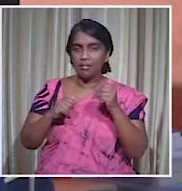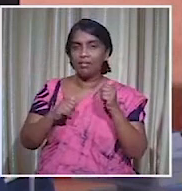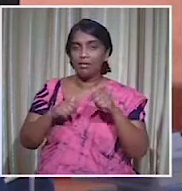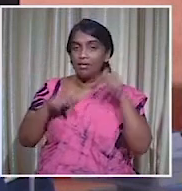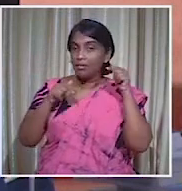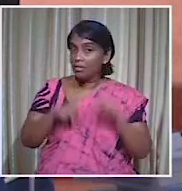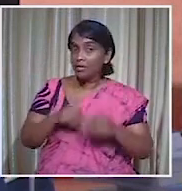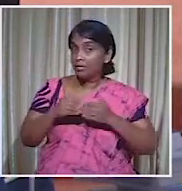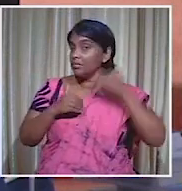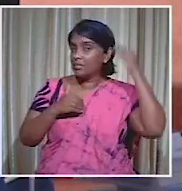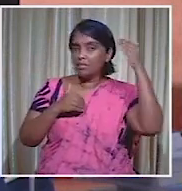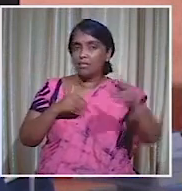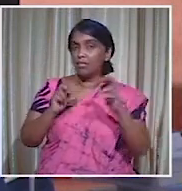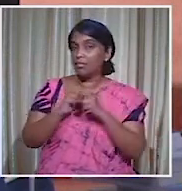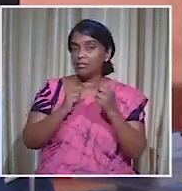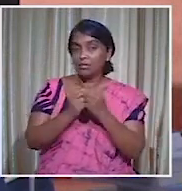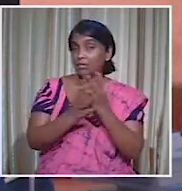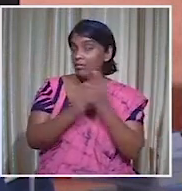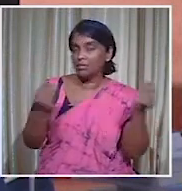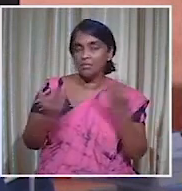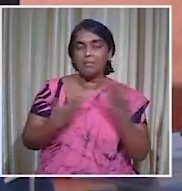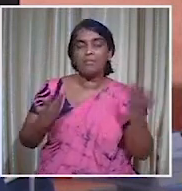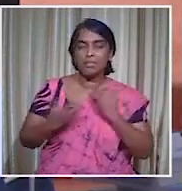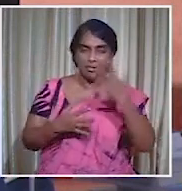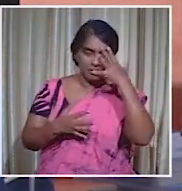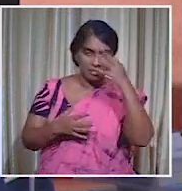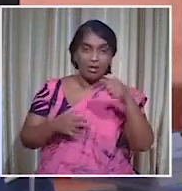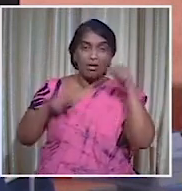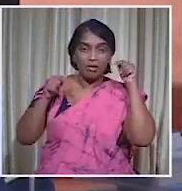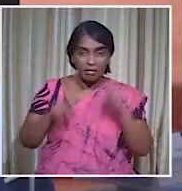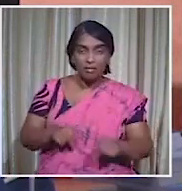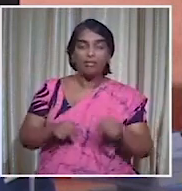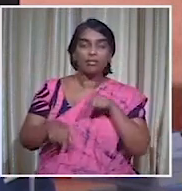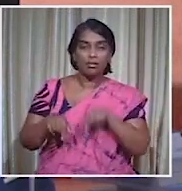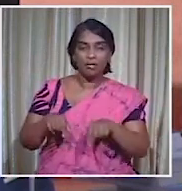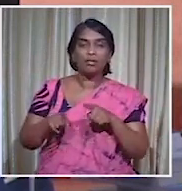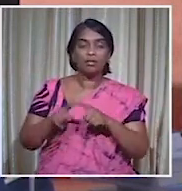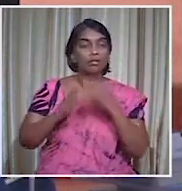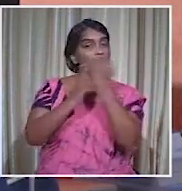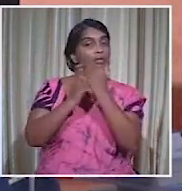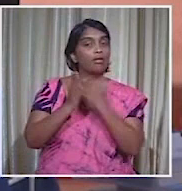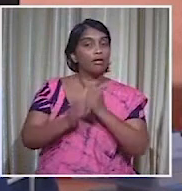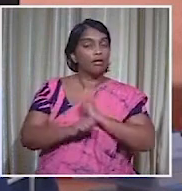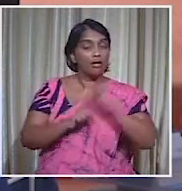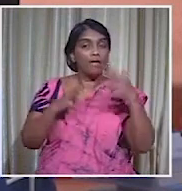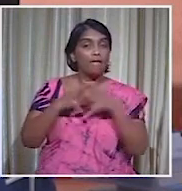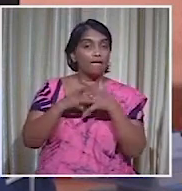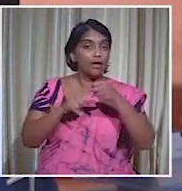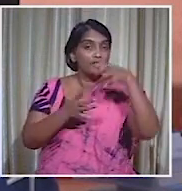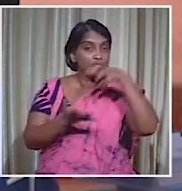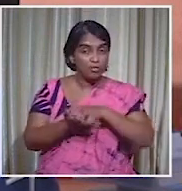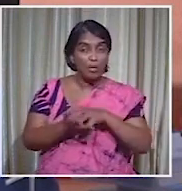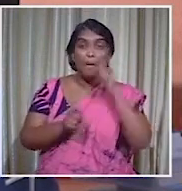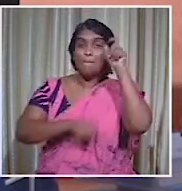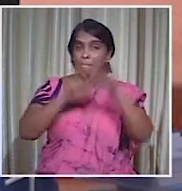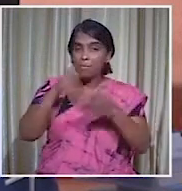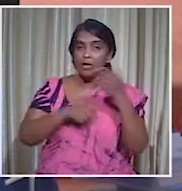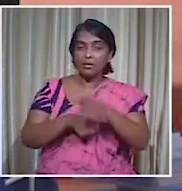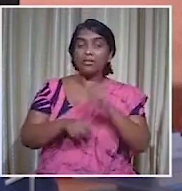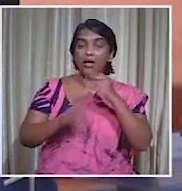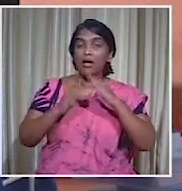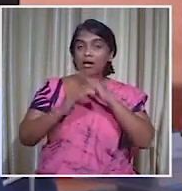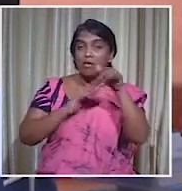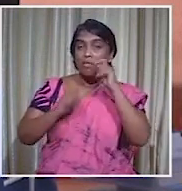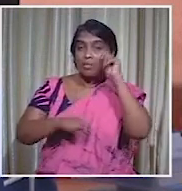මේක දීර්ඝ කාලීන විසඳුමක් නෙවෙයි කියන එක මතක තියාගන්න අද මේ අද මේ සටන කරන්න ඕනේ බස්නාහිර පළාතේ ඉන්න ජනතාව මොකද ගමේ